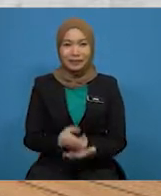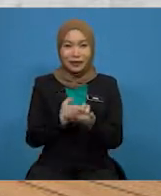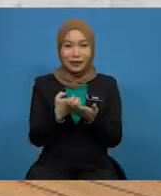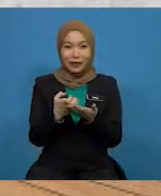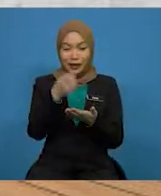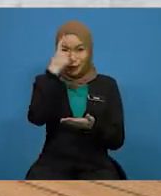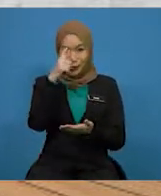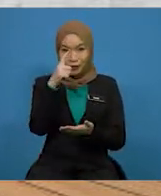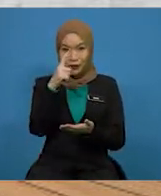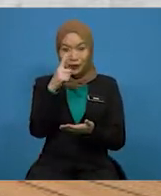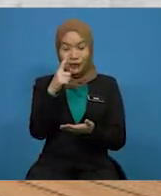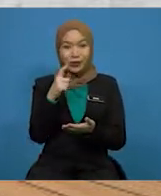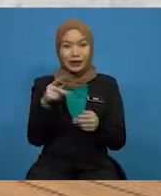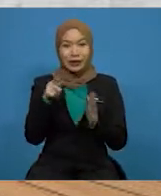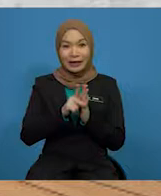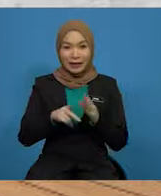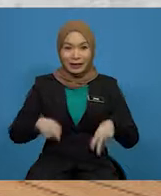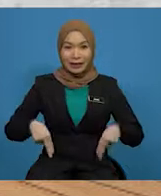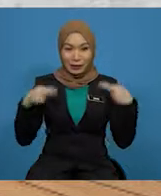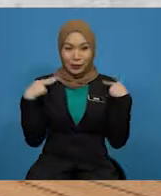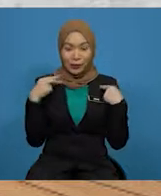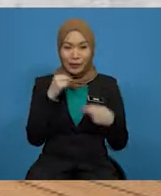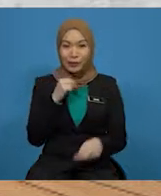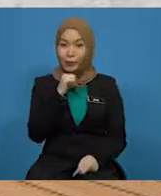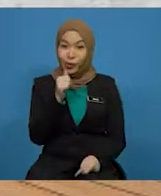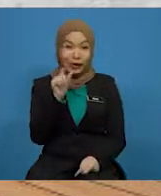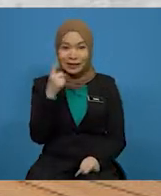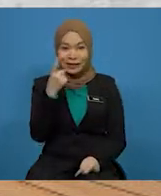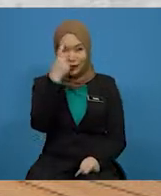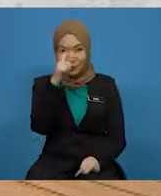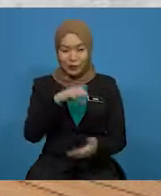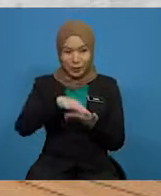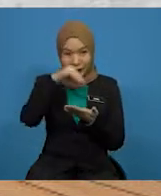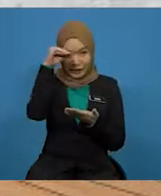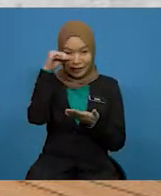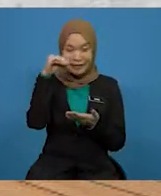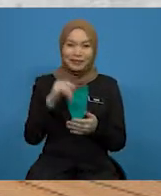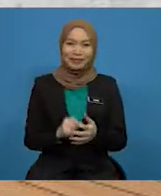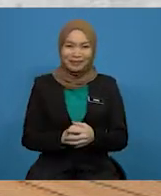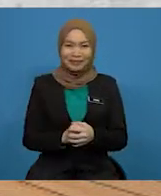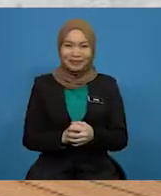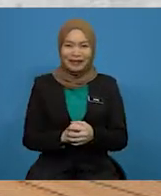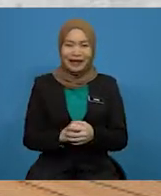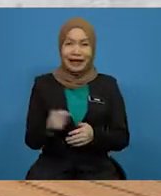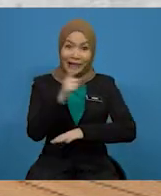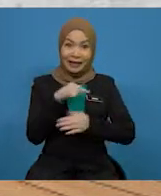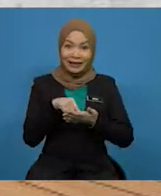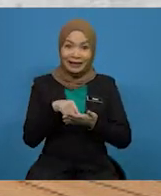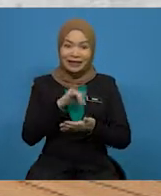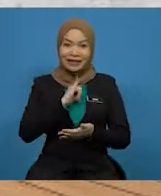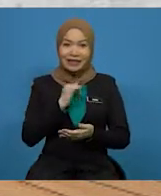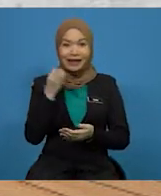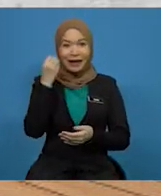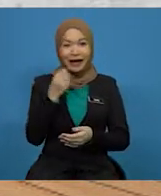peperiksaan tapi juga untuk memperkasakan kehidupan yang lebih mampan. Pada rancangan kali ini, saya akan